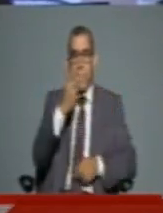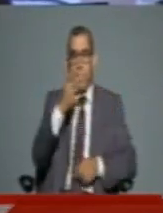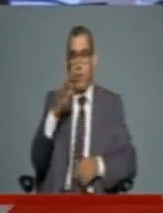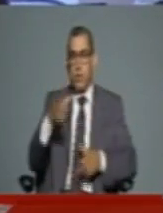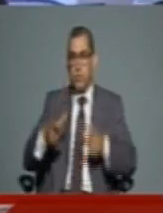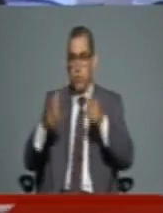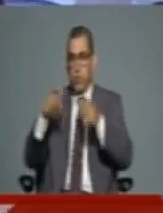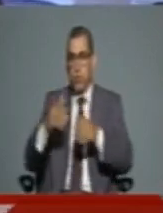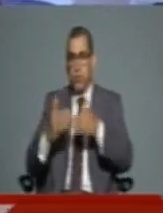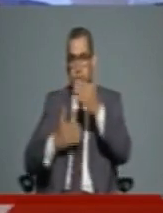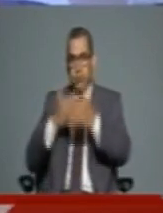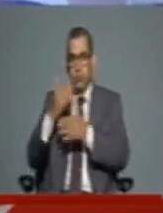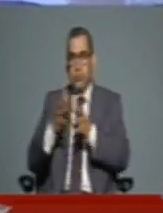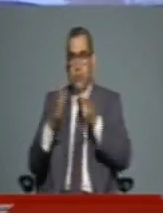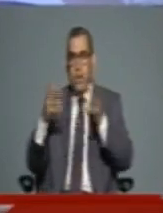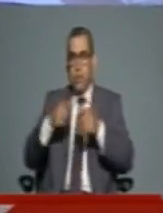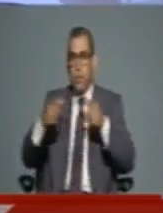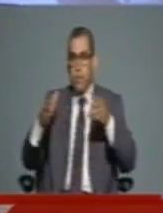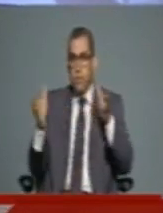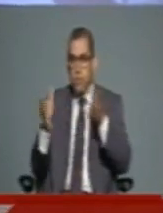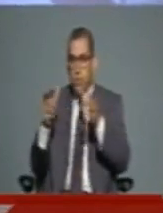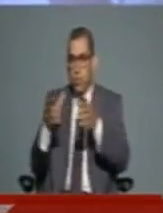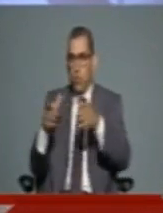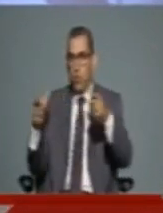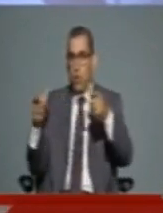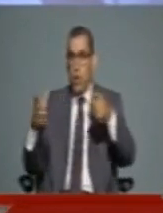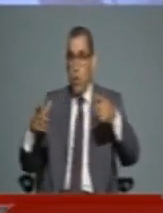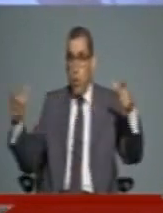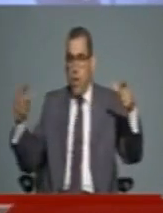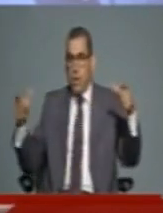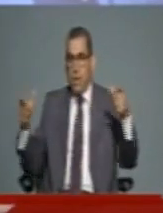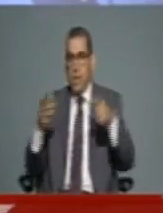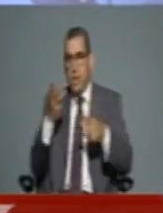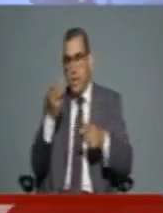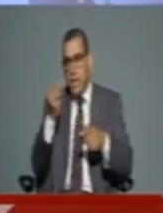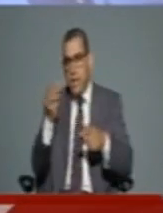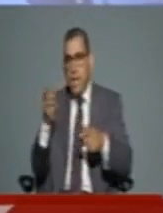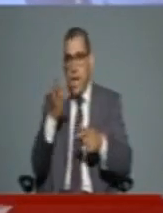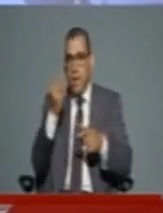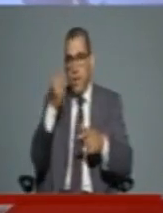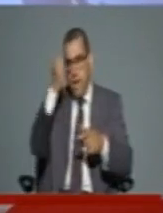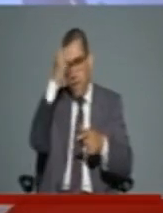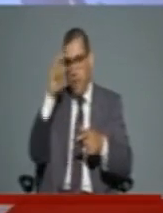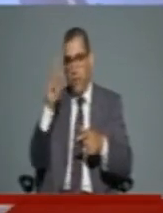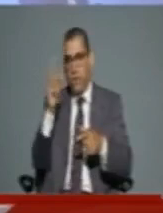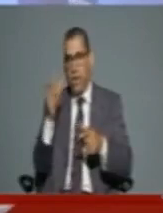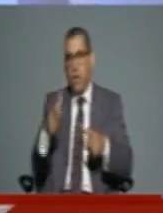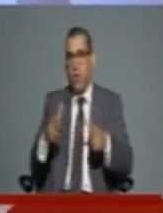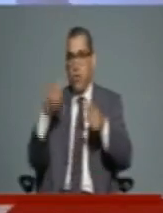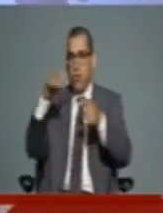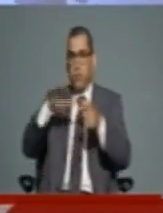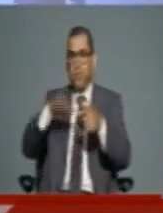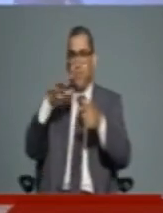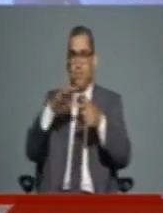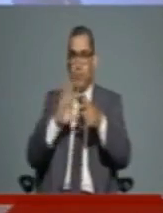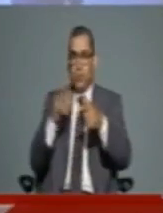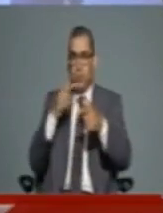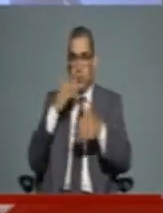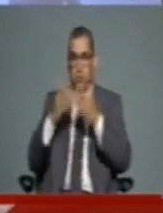الساحات بتاعتها كانت صغيرة، يعني كانت ما بين 30 و40 ألف طن. الساعات الجديدة اللي احنا